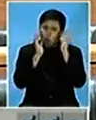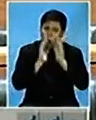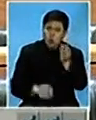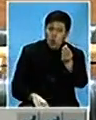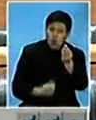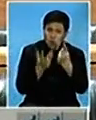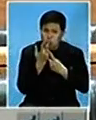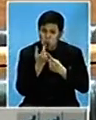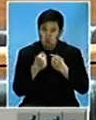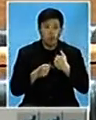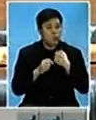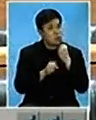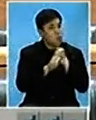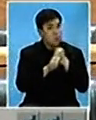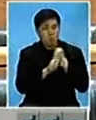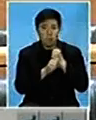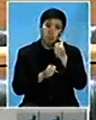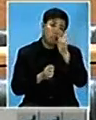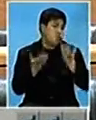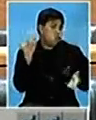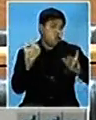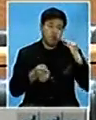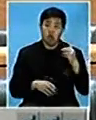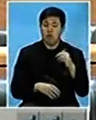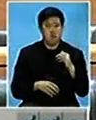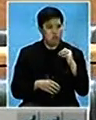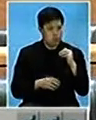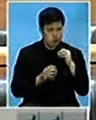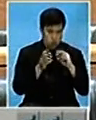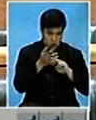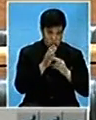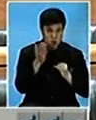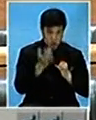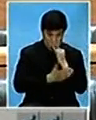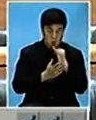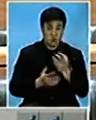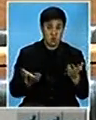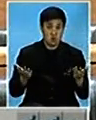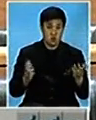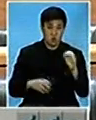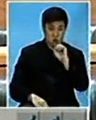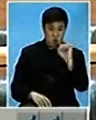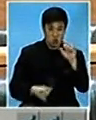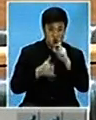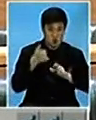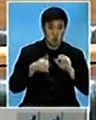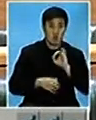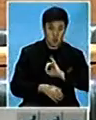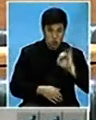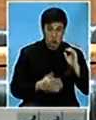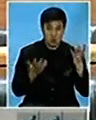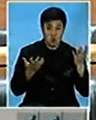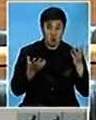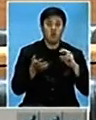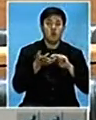ราะฉะนั้นฉันทำอะไรก็ไม่ฉันทำอะไรก็ได้อย่างนี้ใช่หลักนิติรัฐหรือครับตรงนี้ก็เป็นอีกประเด็นหนึ่ง